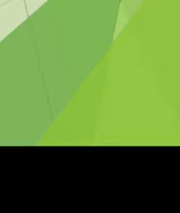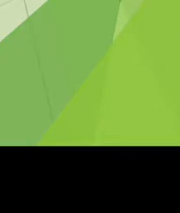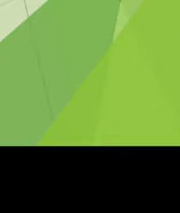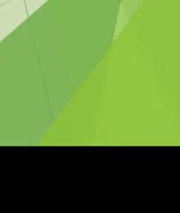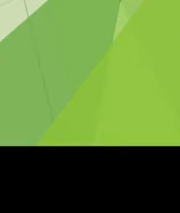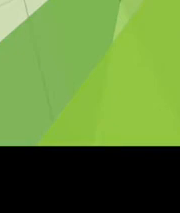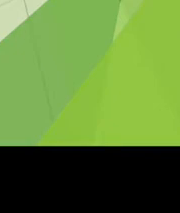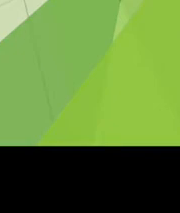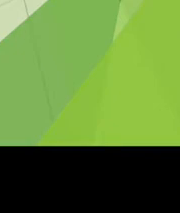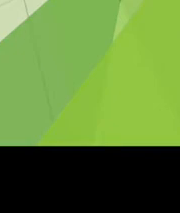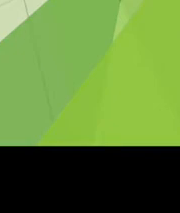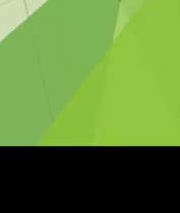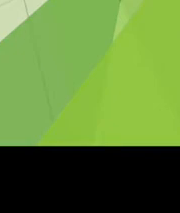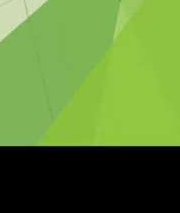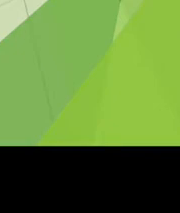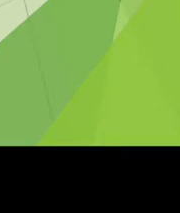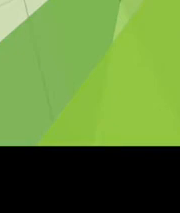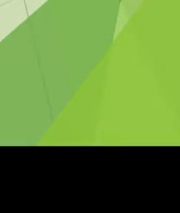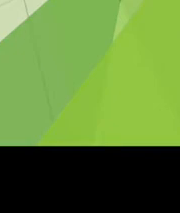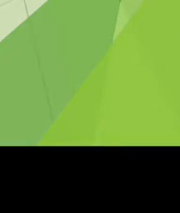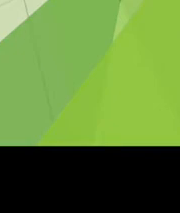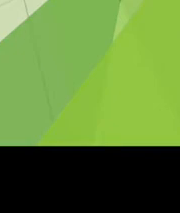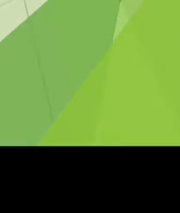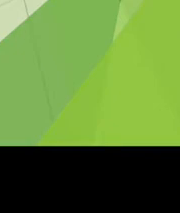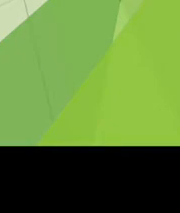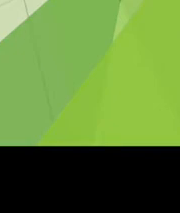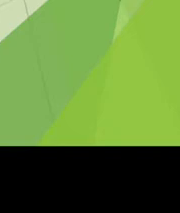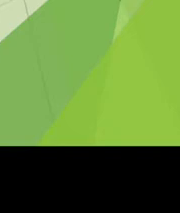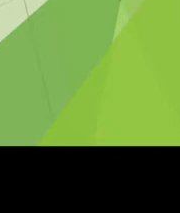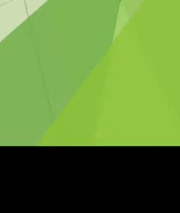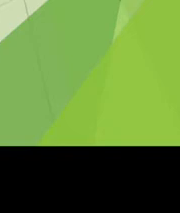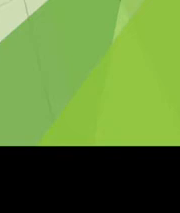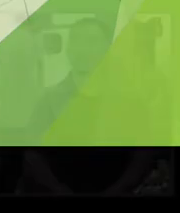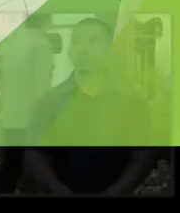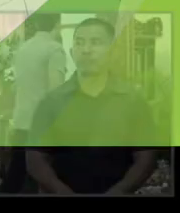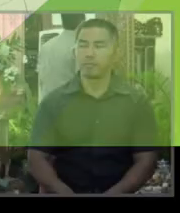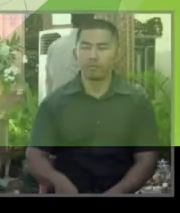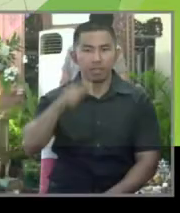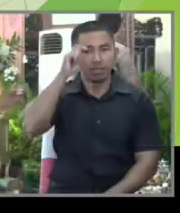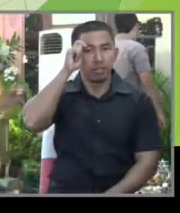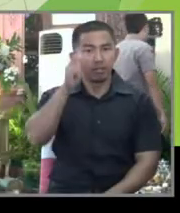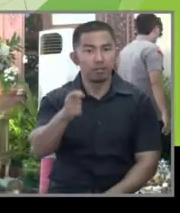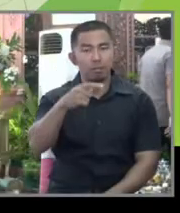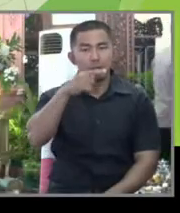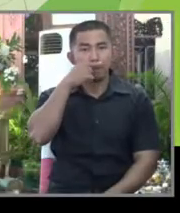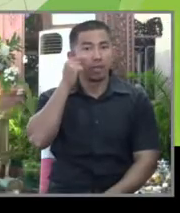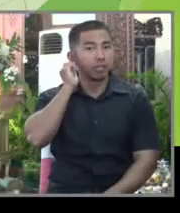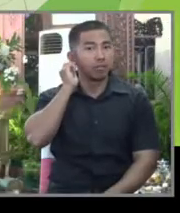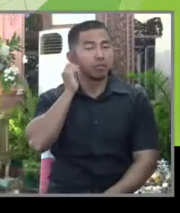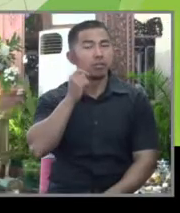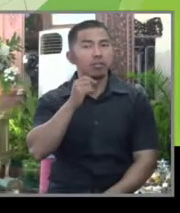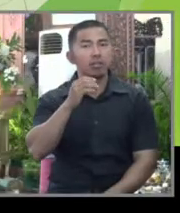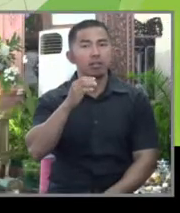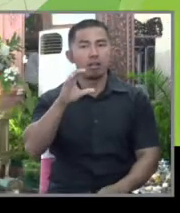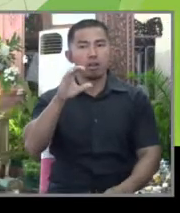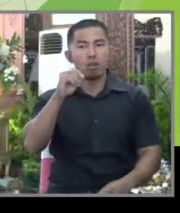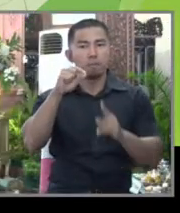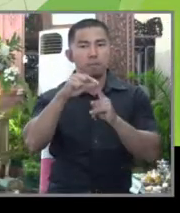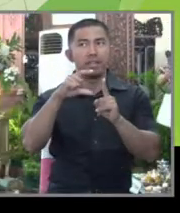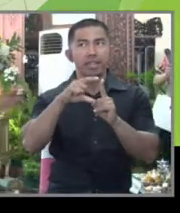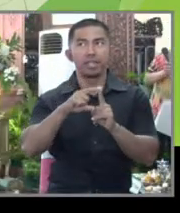anggota DPRD Provinsi Jawa Tengah. Yang saya hormati Bapak Ibu Pimpinan OPD Jawa